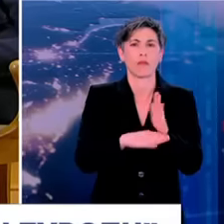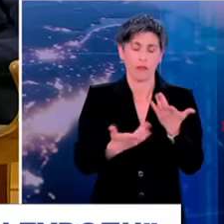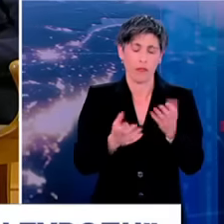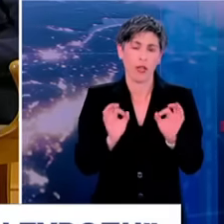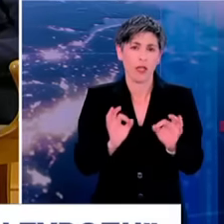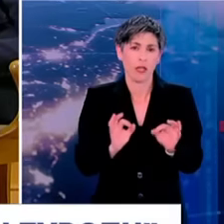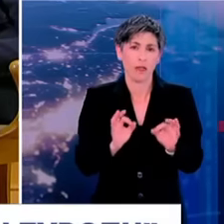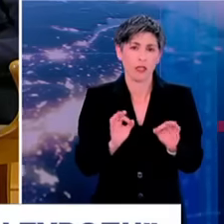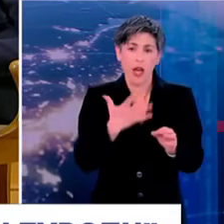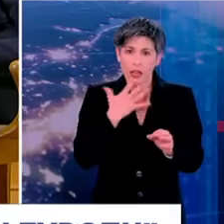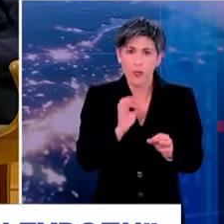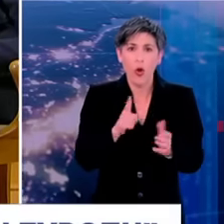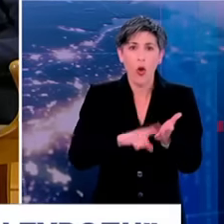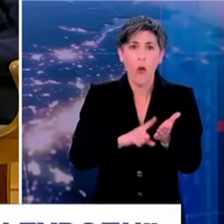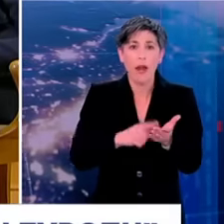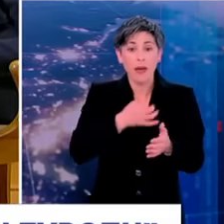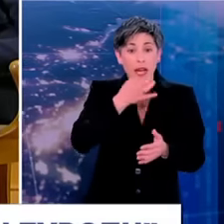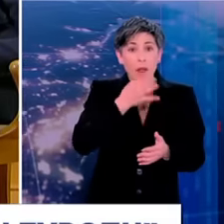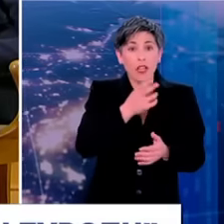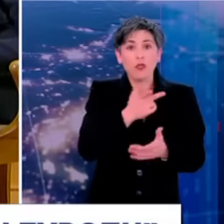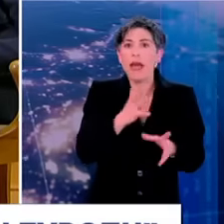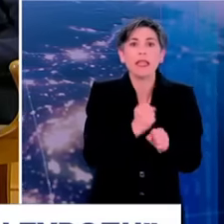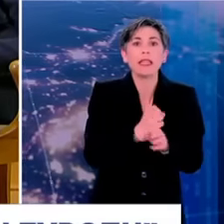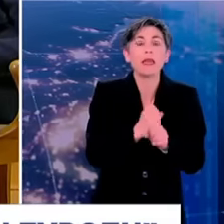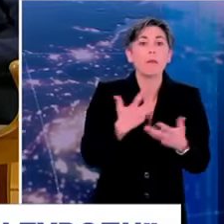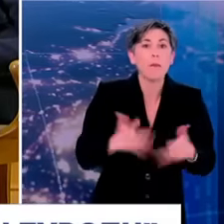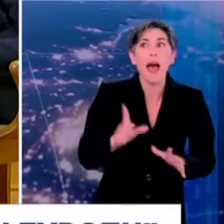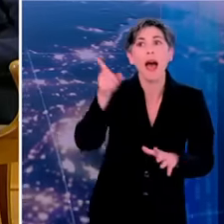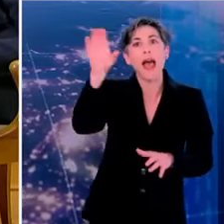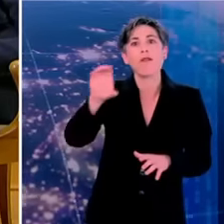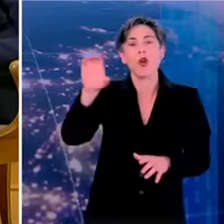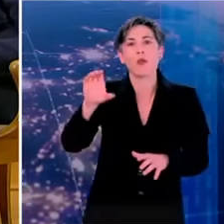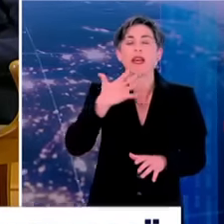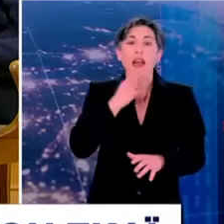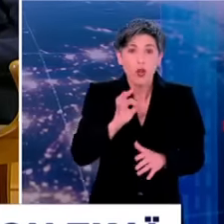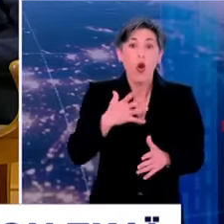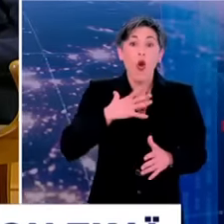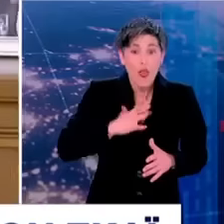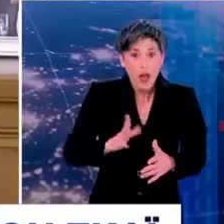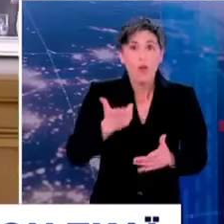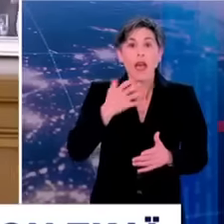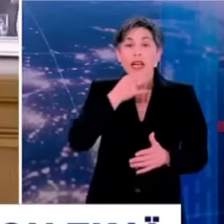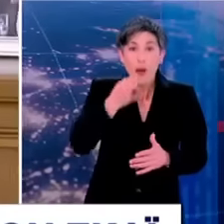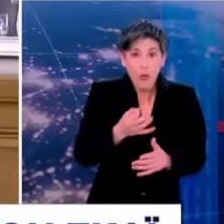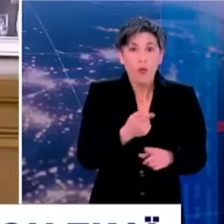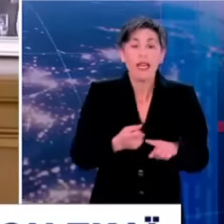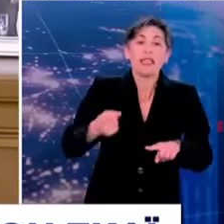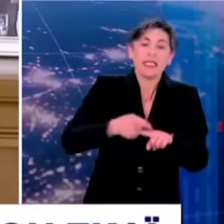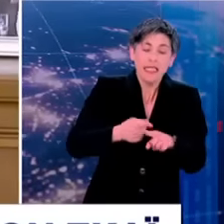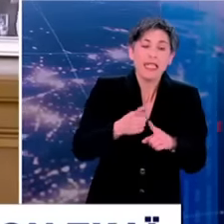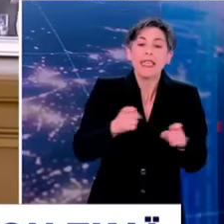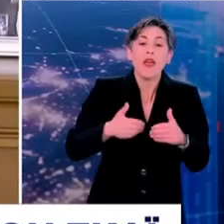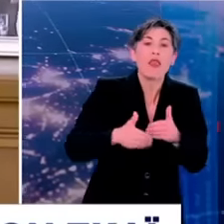για αυτά τα οποία πετύχαμε στην Ευρώπη και για αυτά τα οποία θέλουμε να πετύχουμε στην Ευρώπη την επόμενη πενταετία. Και πώς η Ευρώπη τελικά μπορεί να είναι χρήσιμη για τον Έλληνα